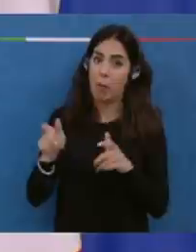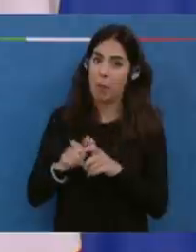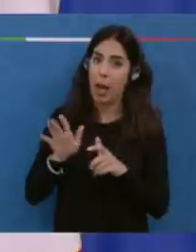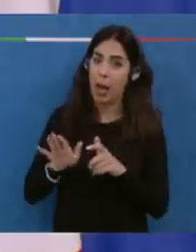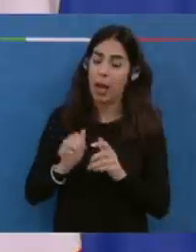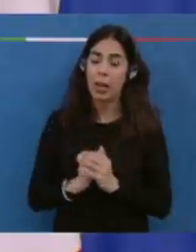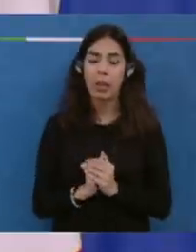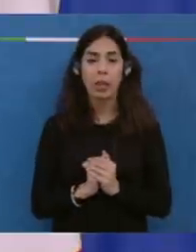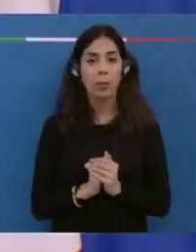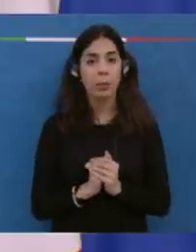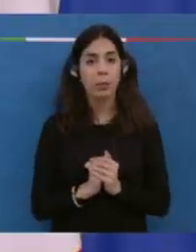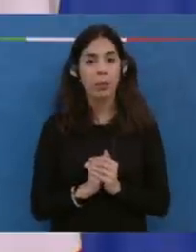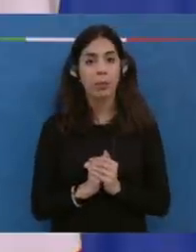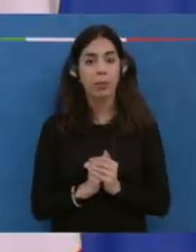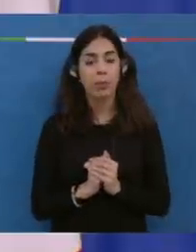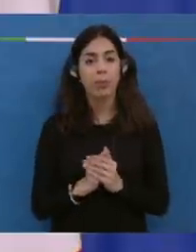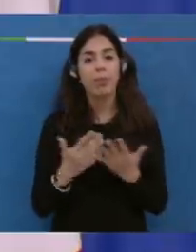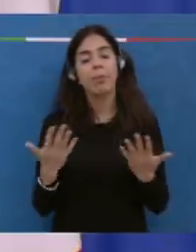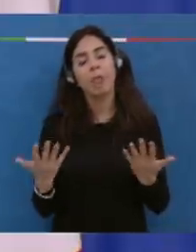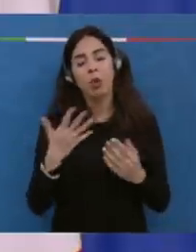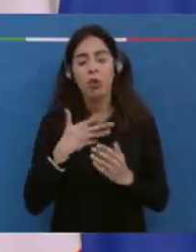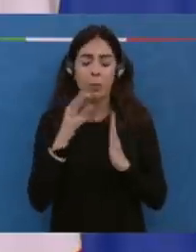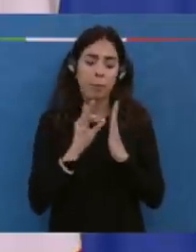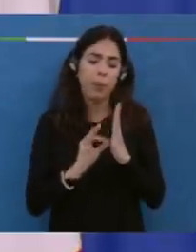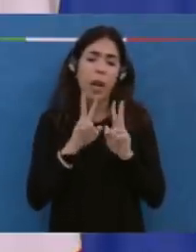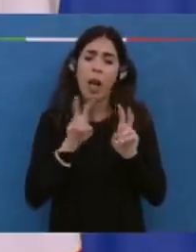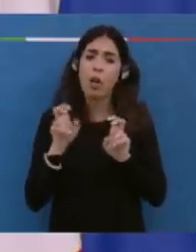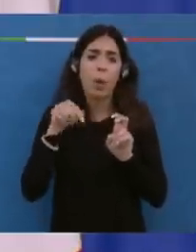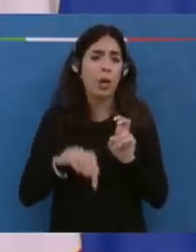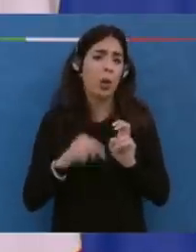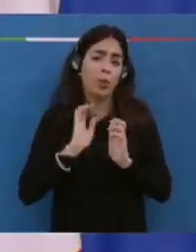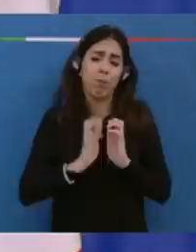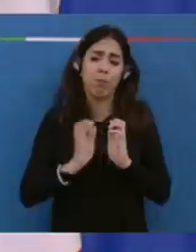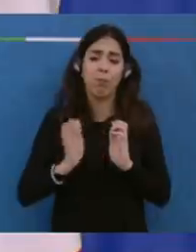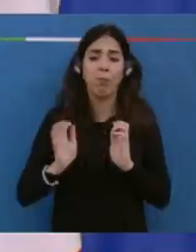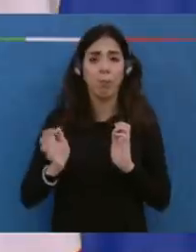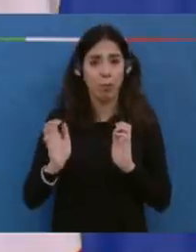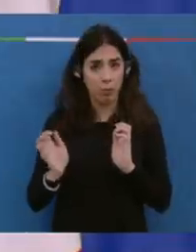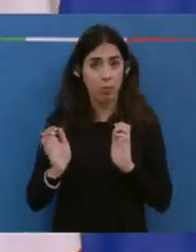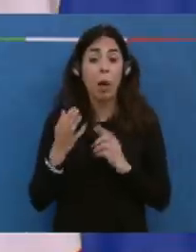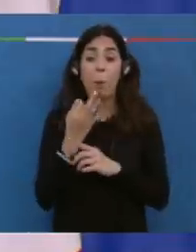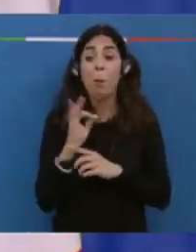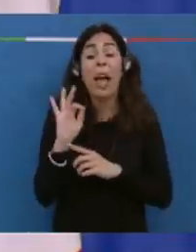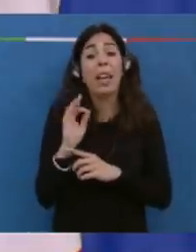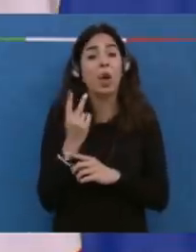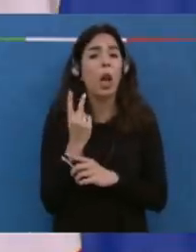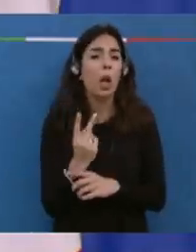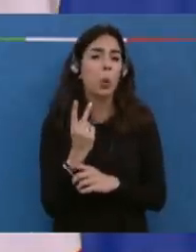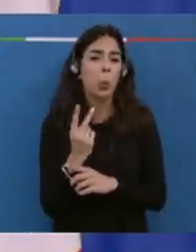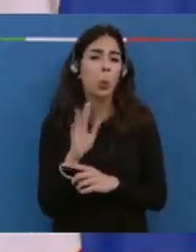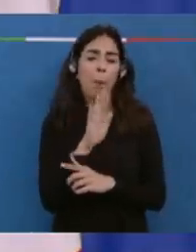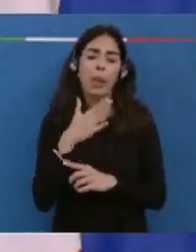tutto tutti questi ora ci sono tantissimi temi che stati toccati oggi in particolare due mi paiono molto